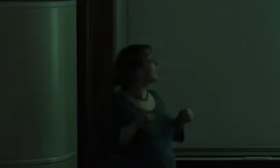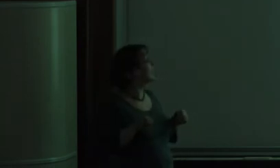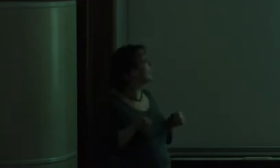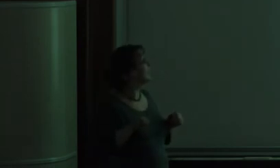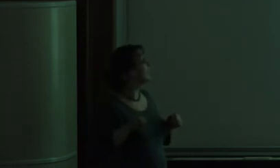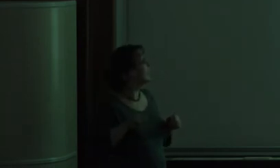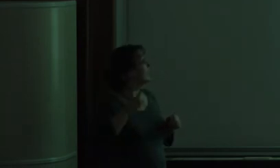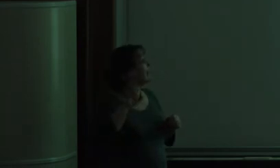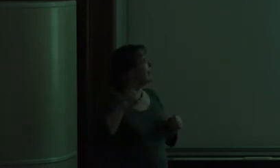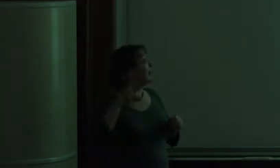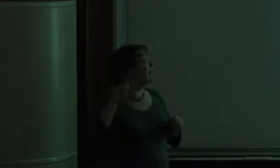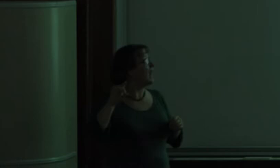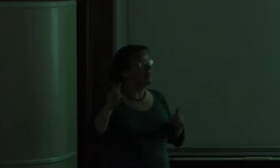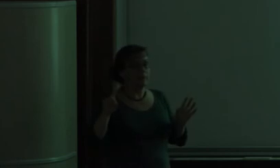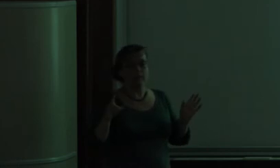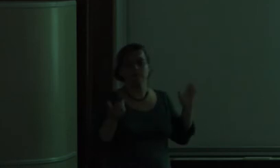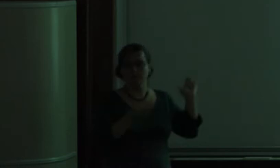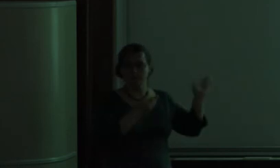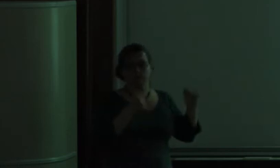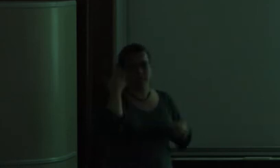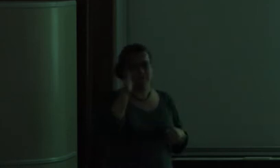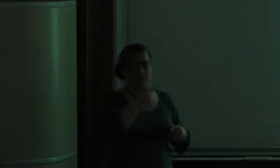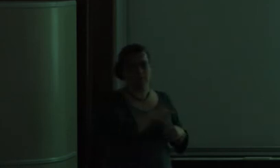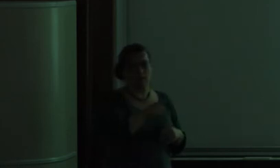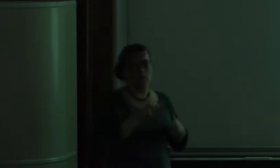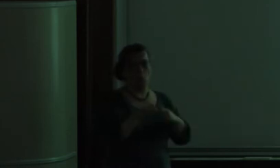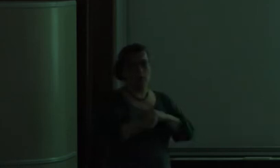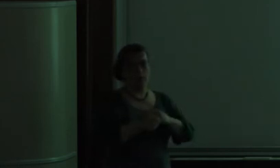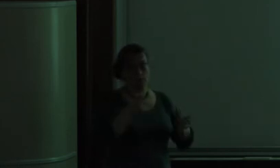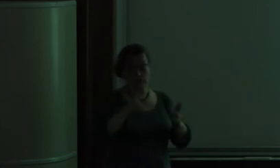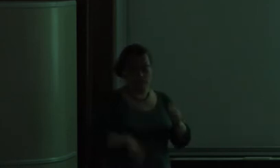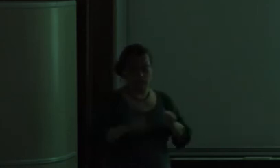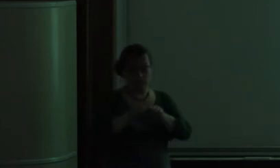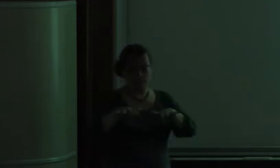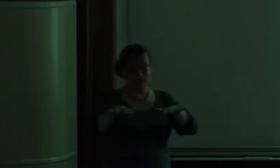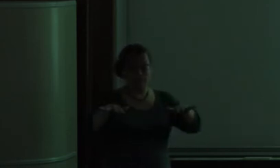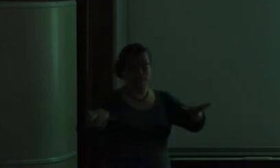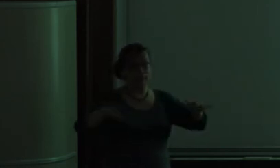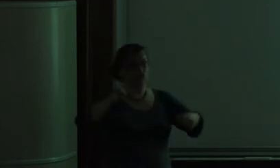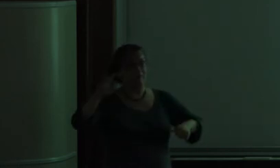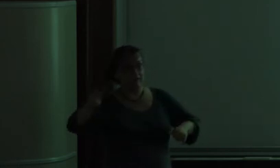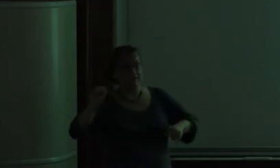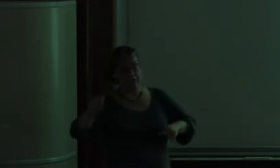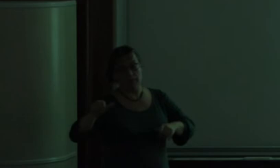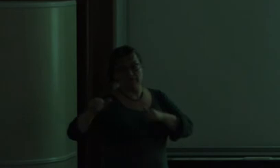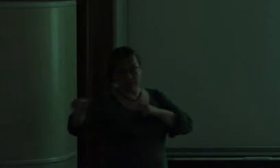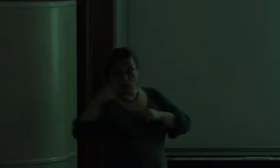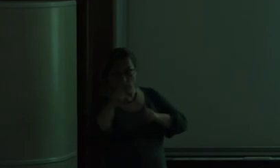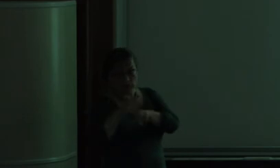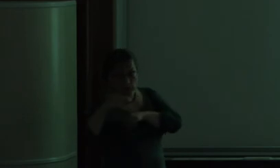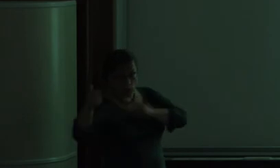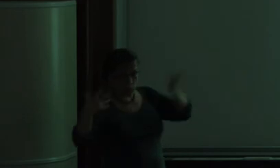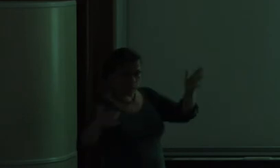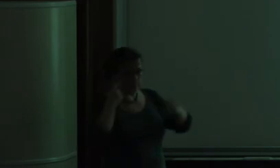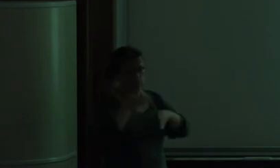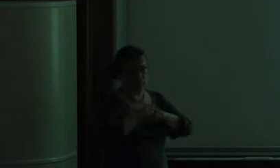essayent de le choper. Hein. Aujourd'hui, JavaScript va s'y mettre. Le C-Sharp est ce qui nous a inspiré. Le Yield, c'est quelque chose qui commence à être un petit peu tendance.